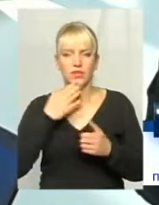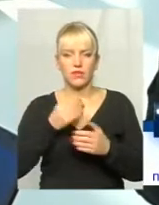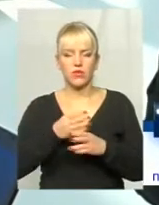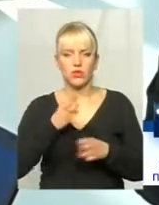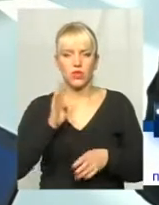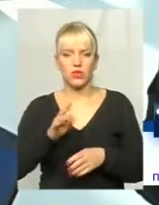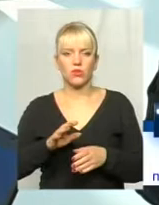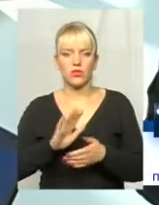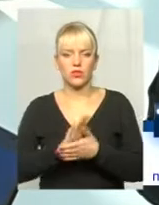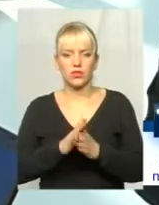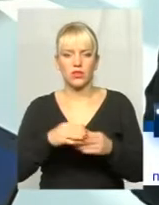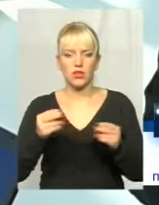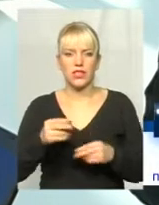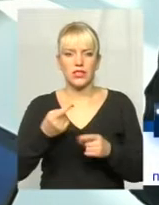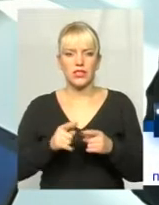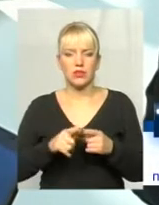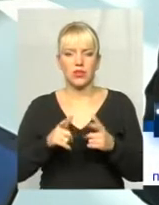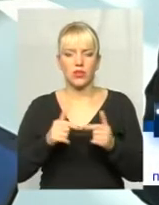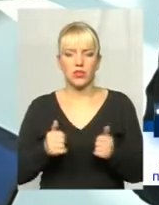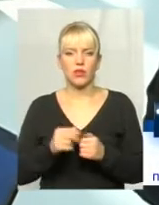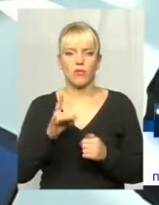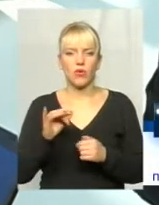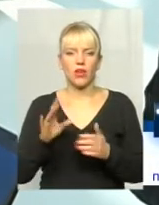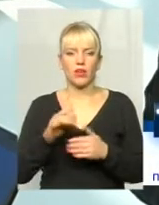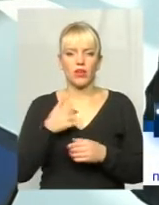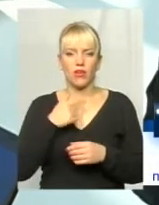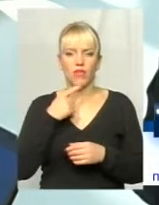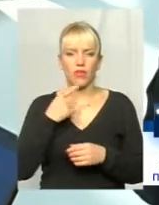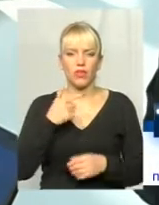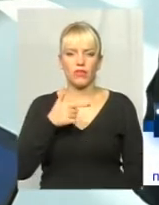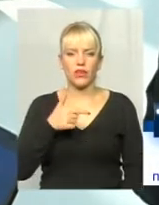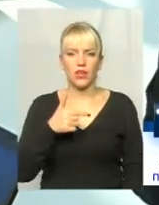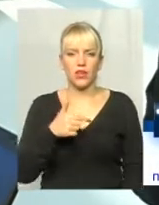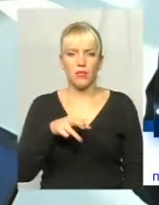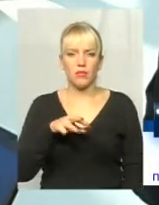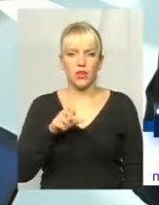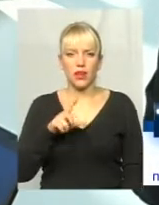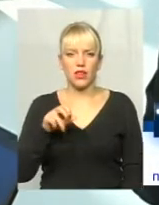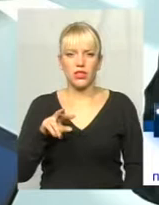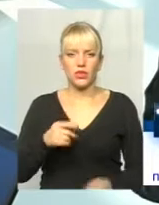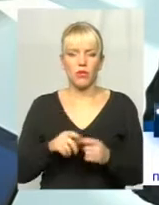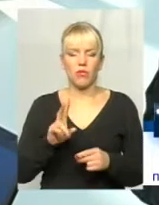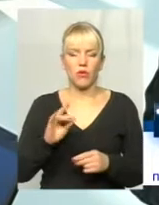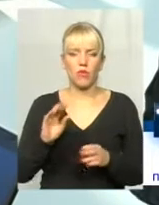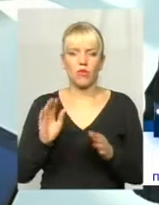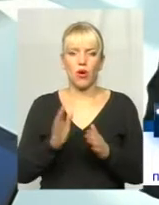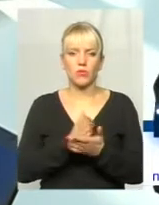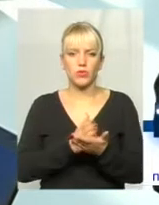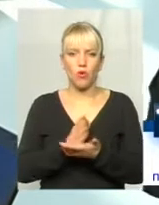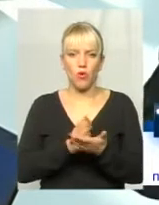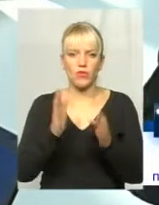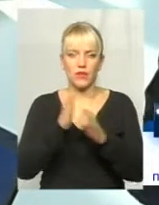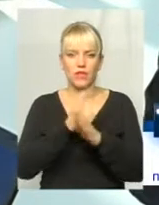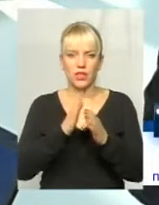вони заключають договір з тими організаціями, про які говорив Ігор Михайлович, для обслуговування димовентиляційних каналів. І це проводиться в ті